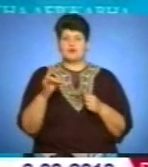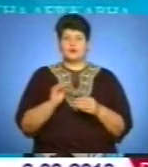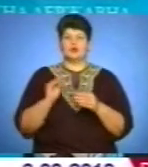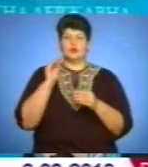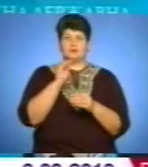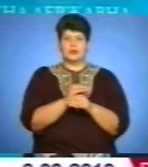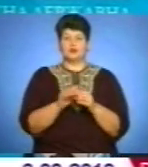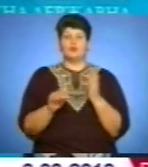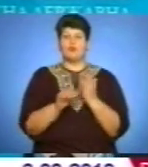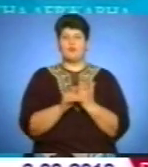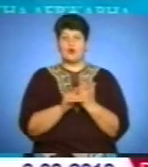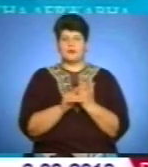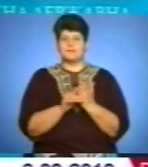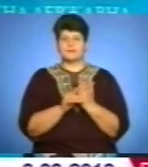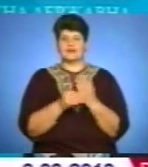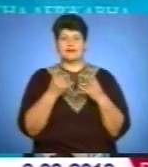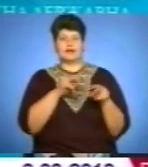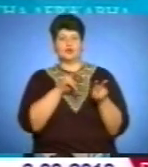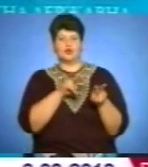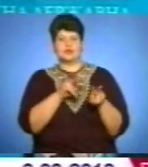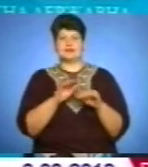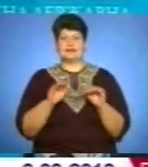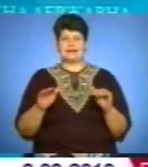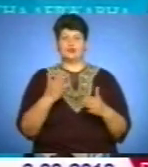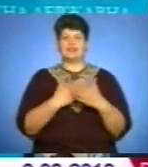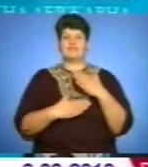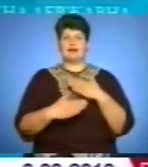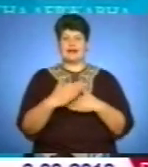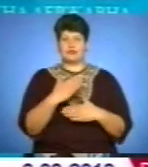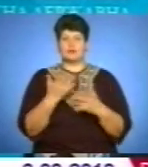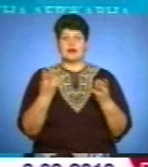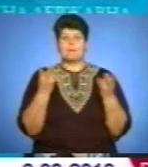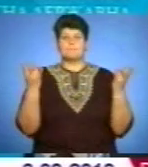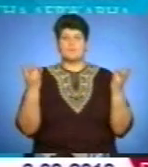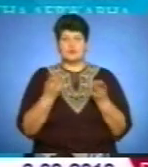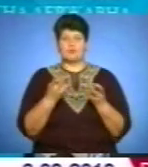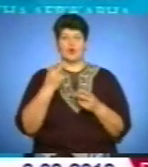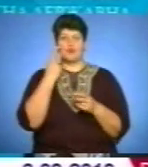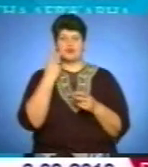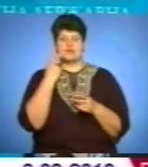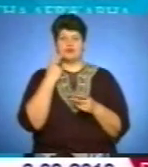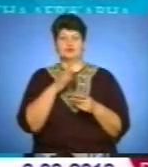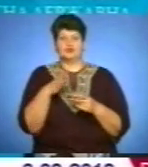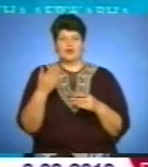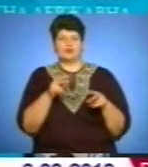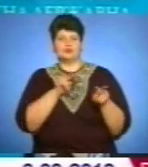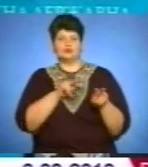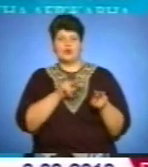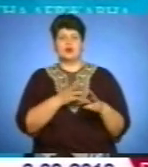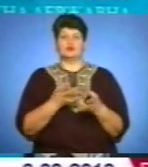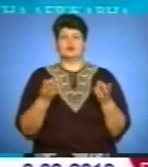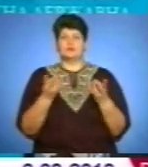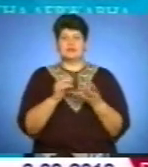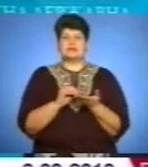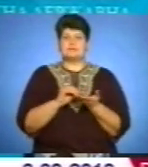допомоги для догляду за дитиною-інвалідом, яка потребує постійного стороннього догляду, буде збільшено